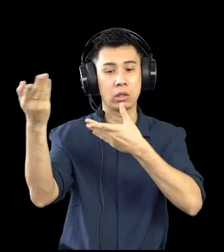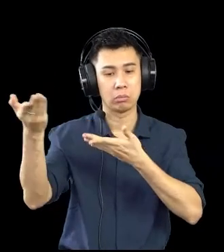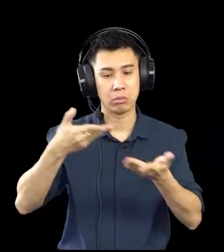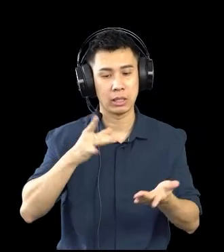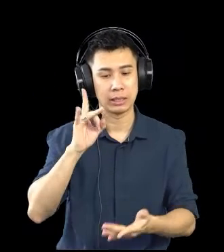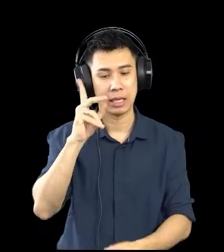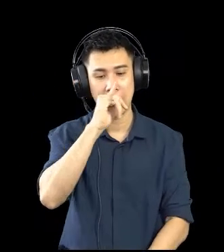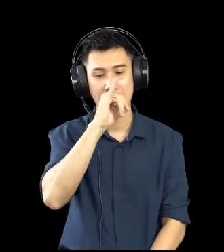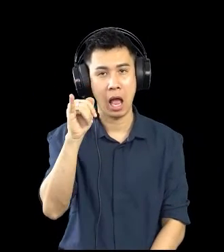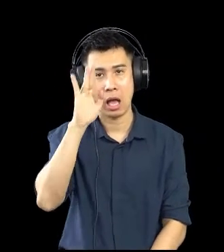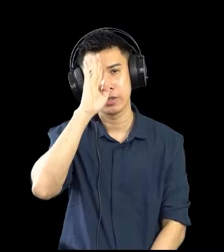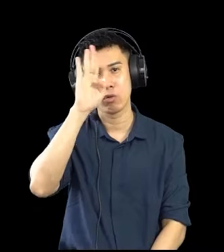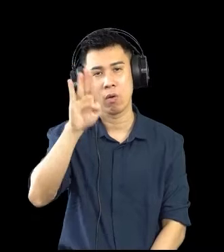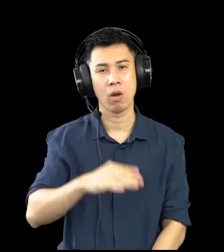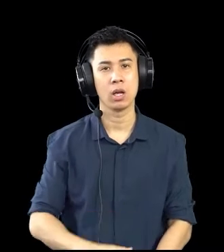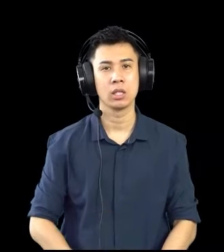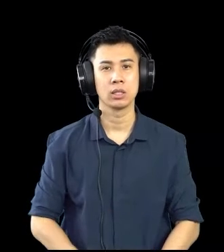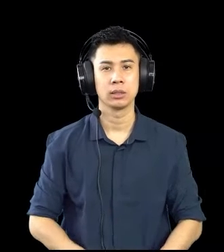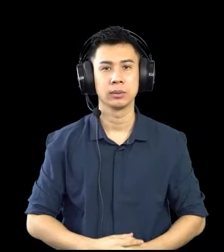trước ạ.